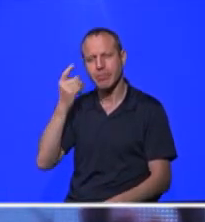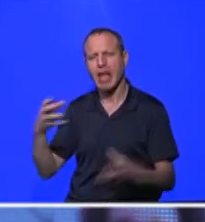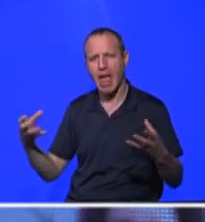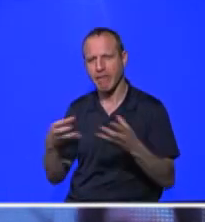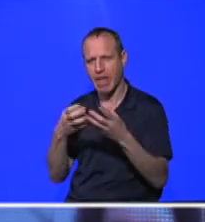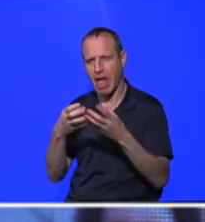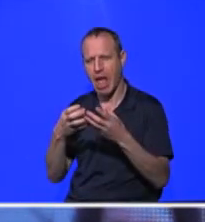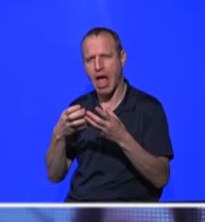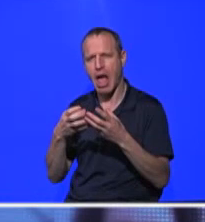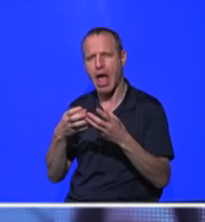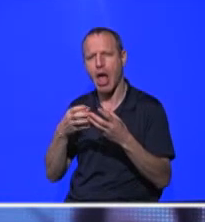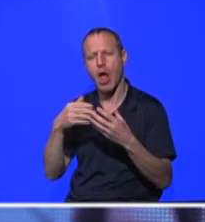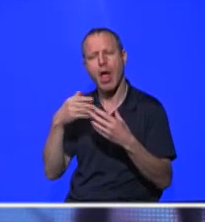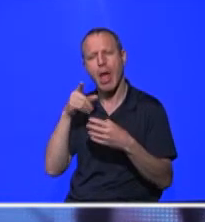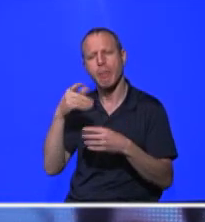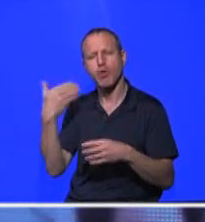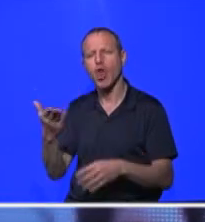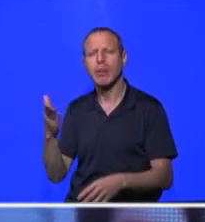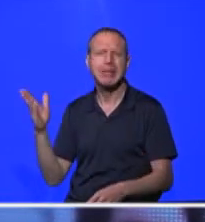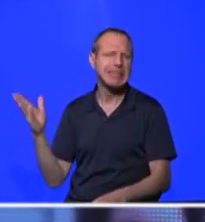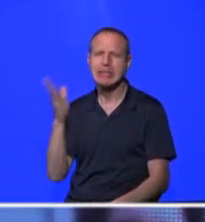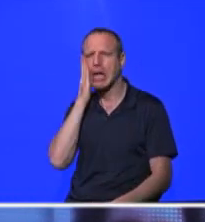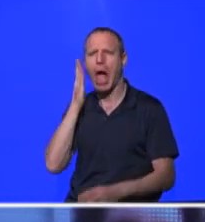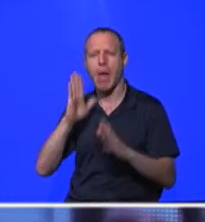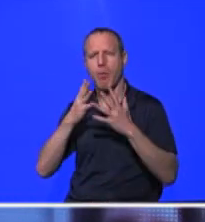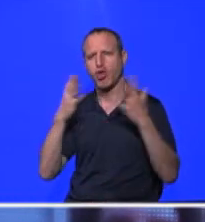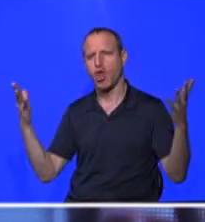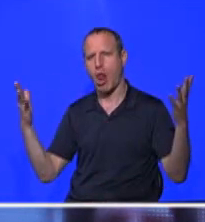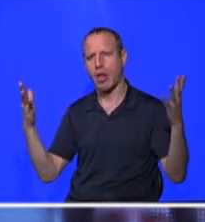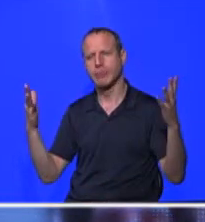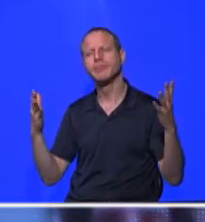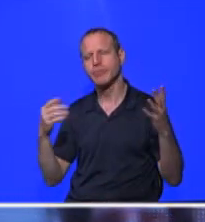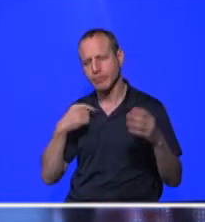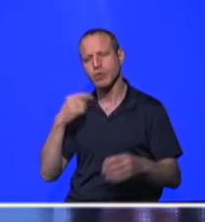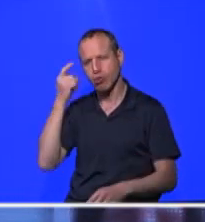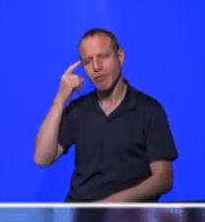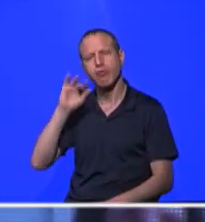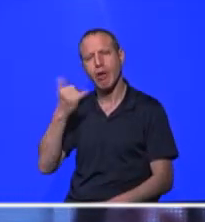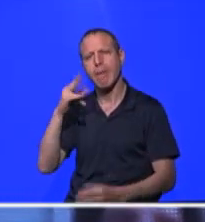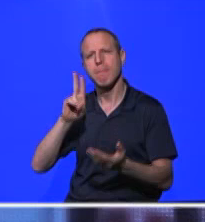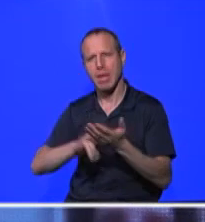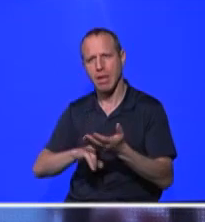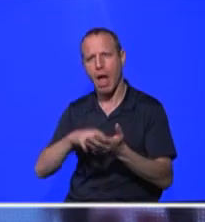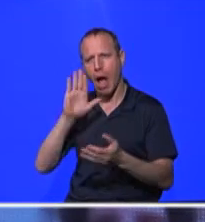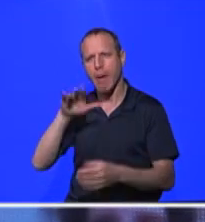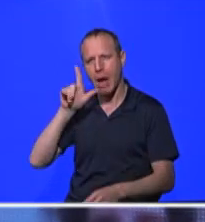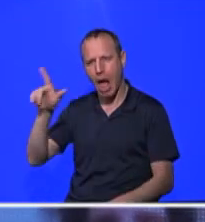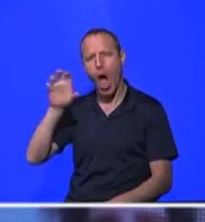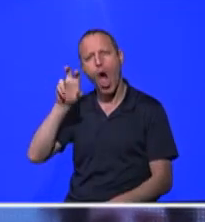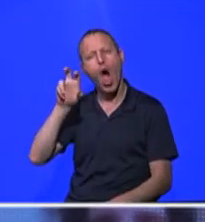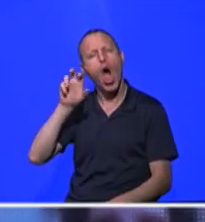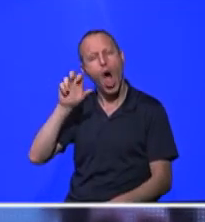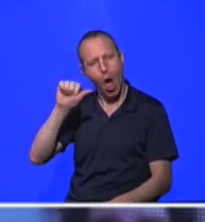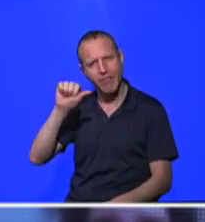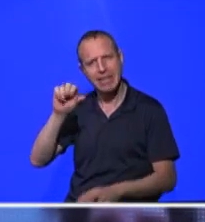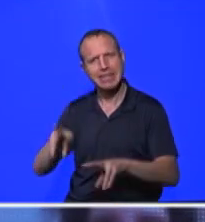שכחברה, אני חושבת שהם נותנים סתירה מאוד מאוד גדולה. ואני חושבת שכן מגיעה גם לך, אופרי, הזדמנות